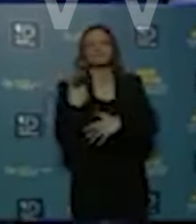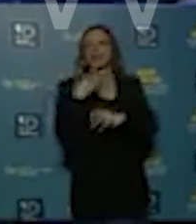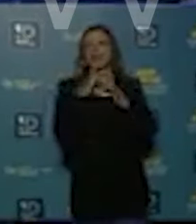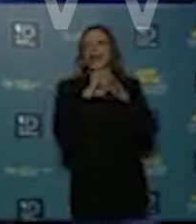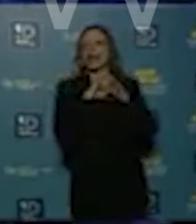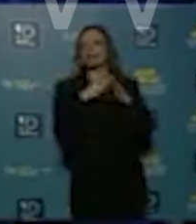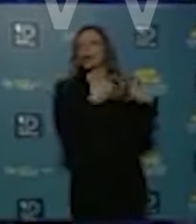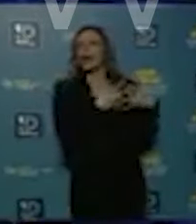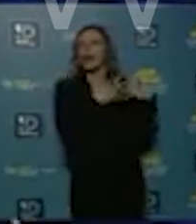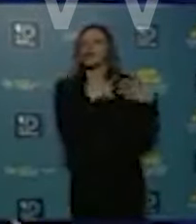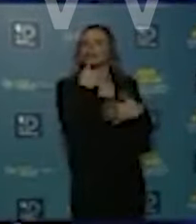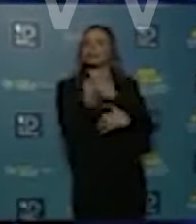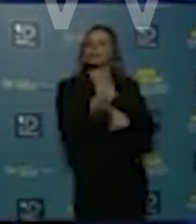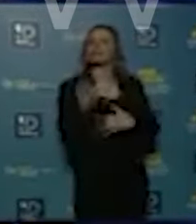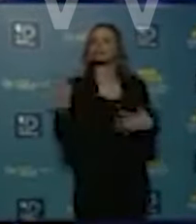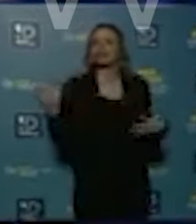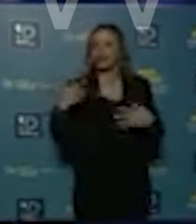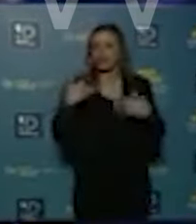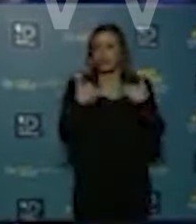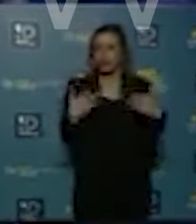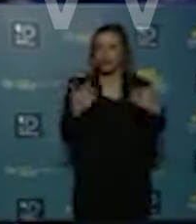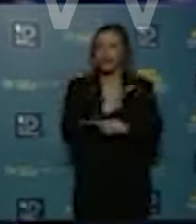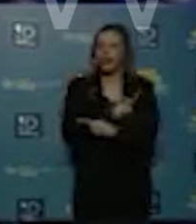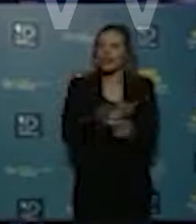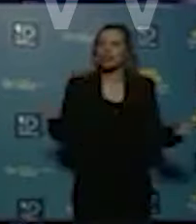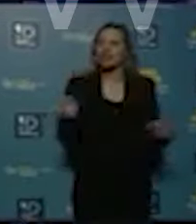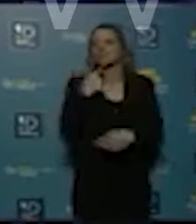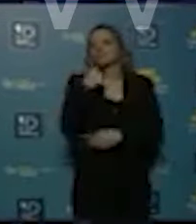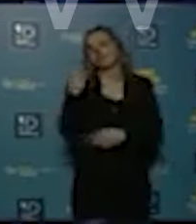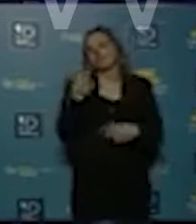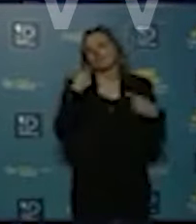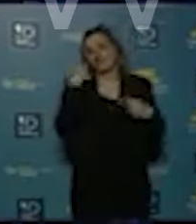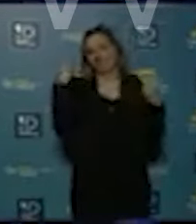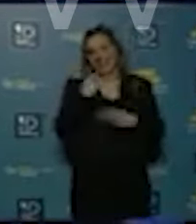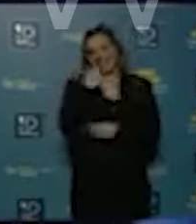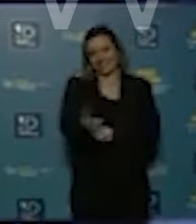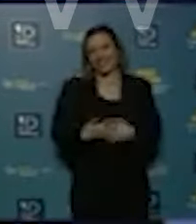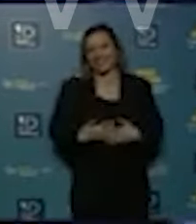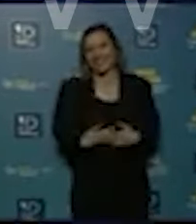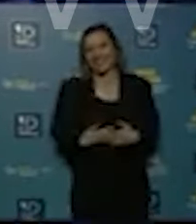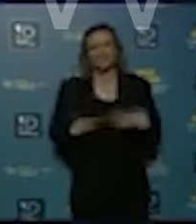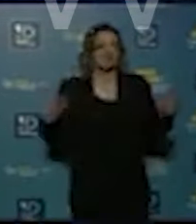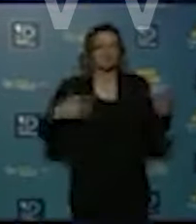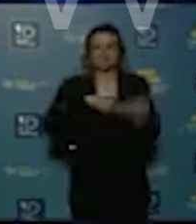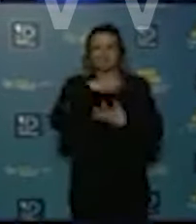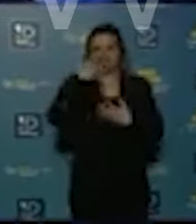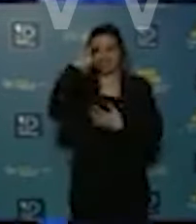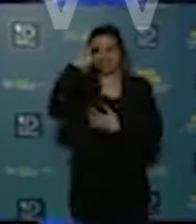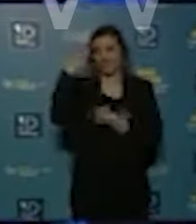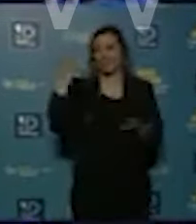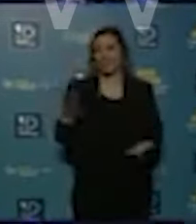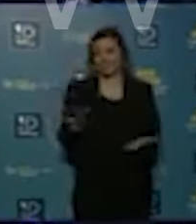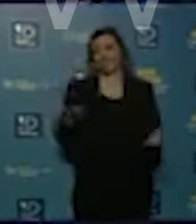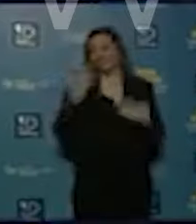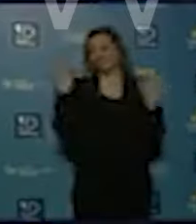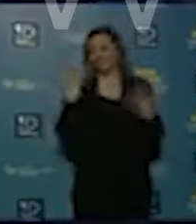privato. Quante crisi di governo, se potessimo dire tutti i giorni, non lo dico per il